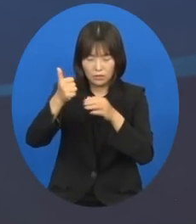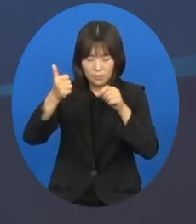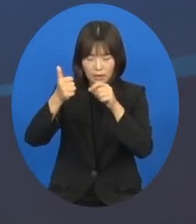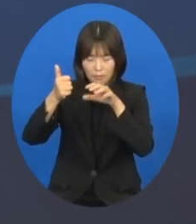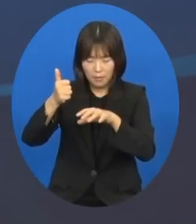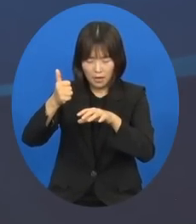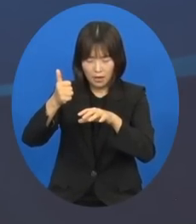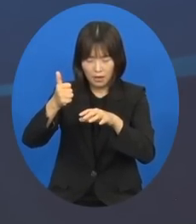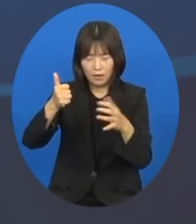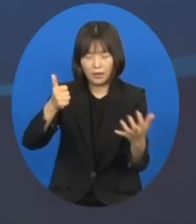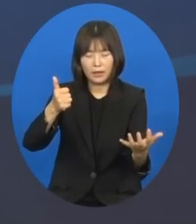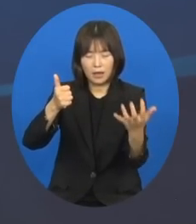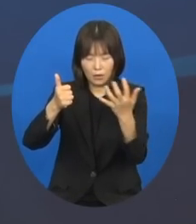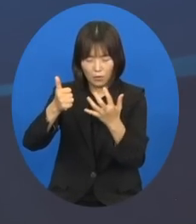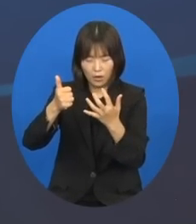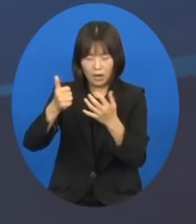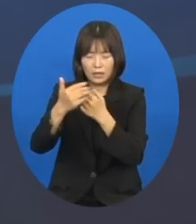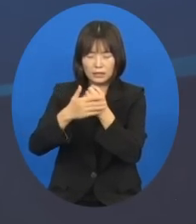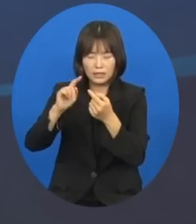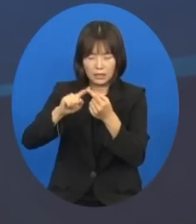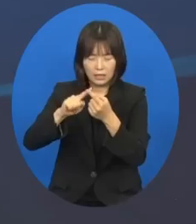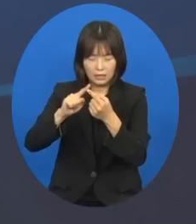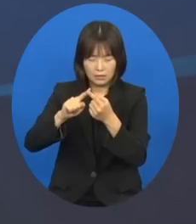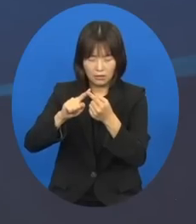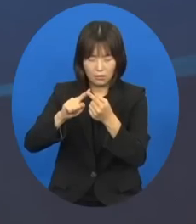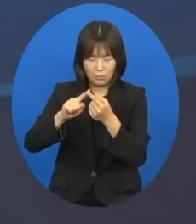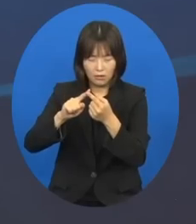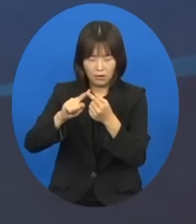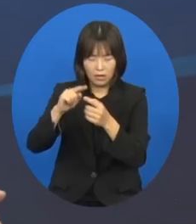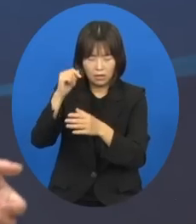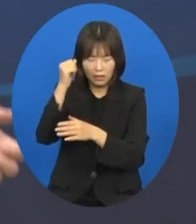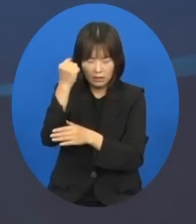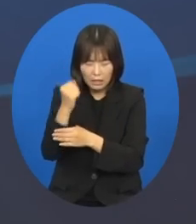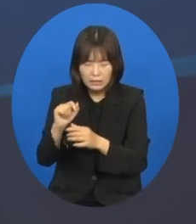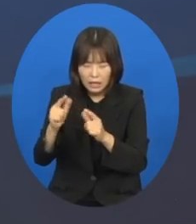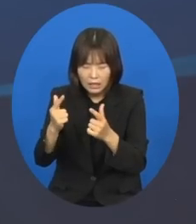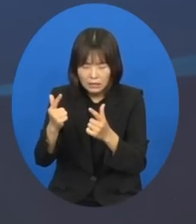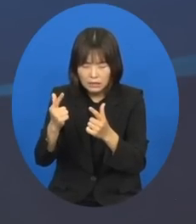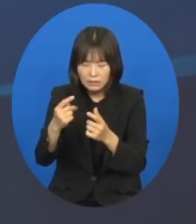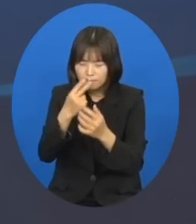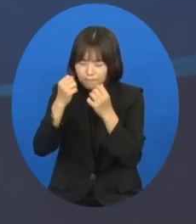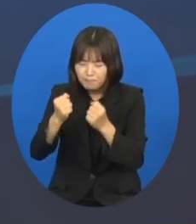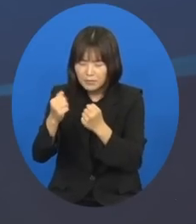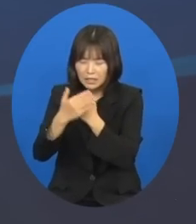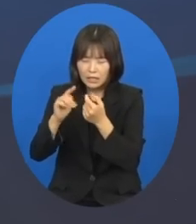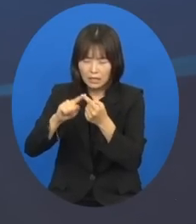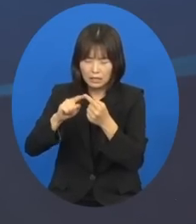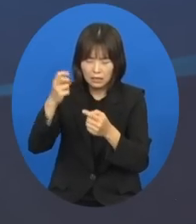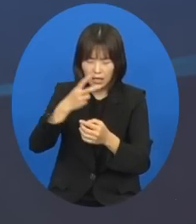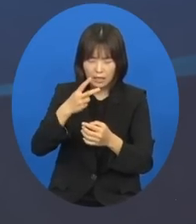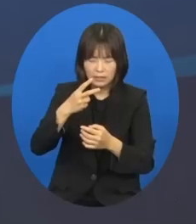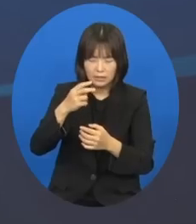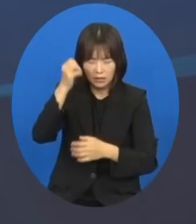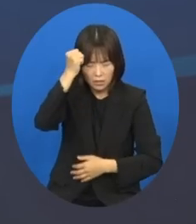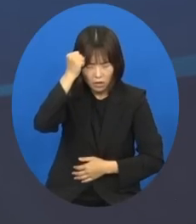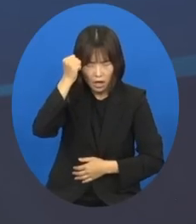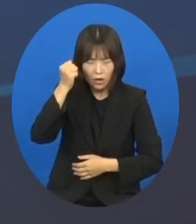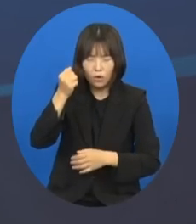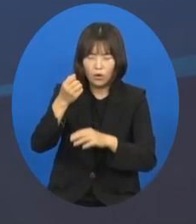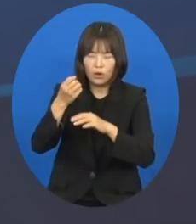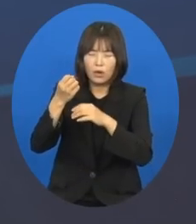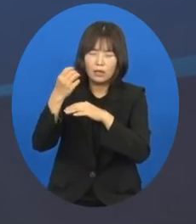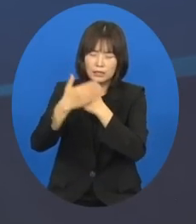아버지 하나님 은혜에 대해서 상하지 않은 은혜를 다시 한번 우리의 가슴에 새기고 은혜의 보좌 앞으로 나아갑니다